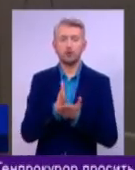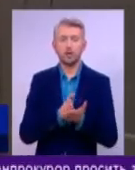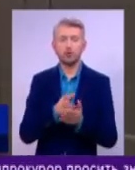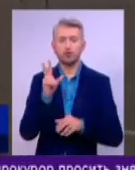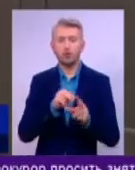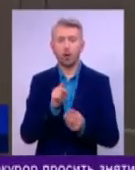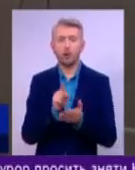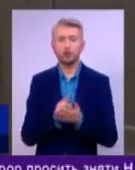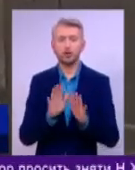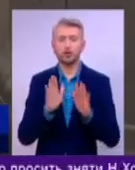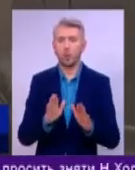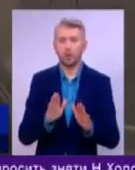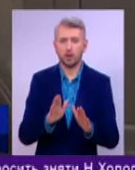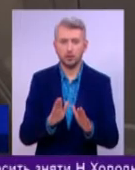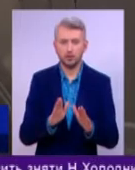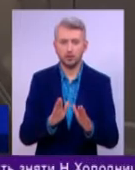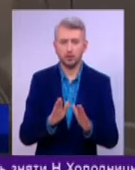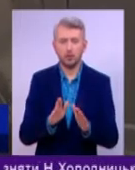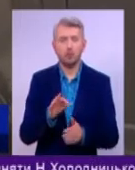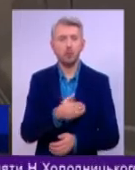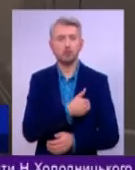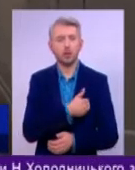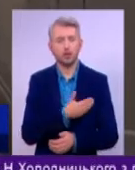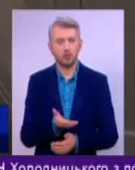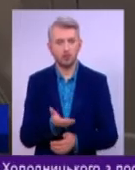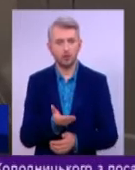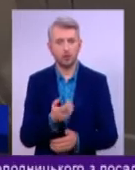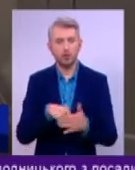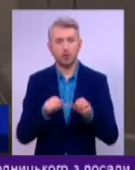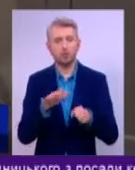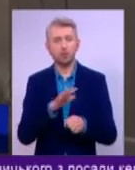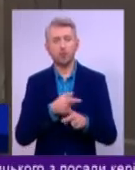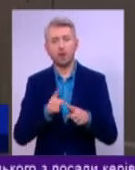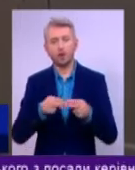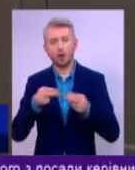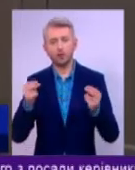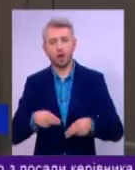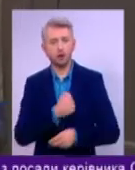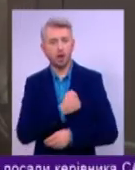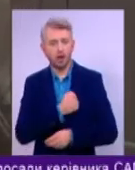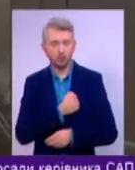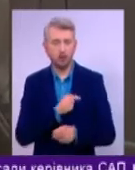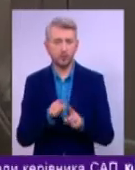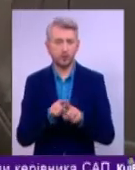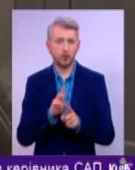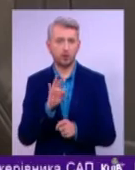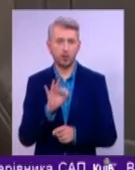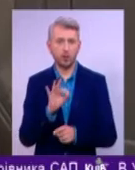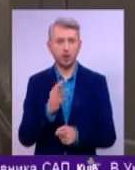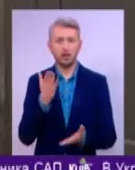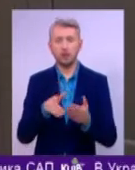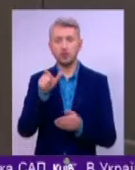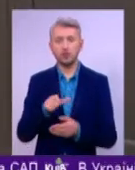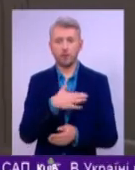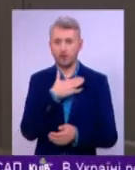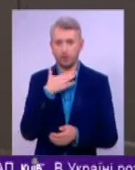только по желанию. То есть, может, это контрактная армия все-таки, но если человек